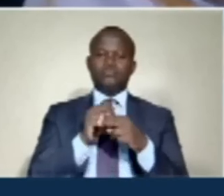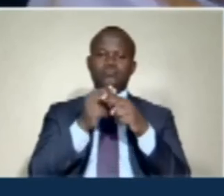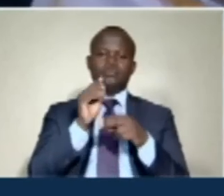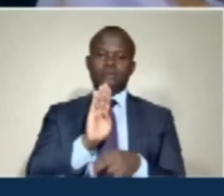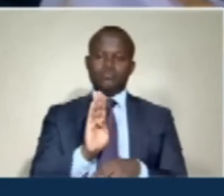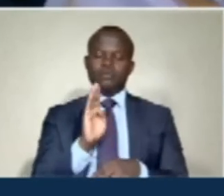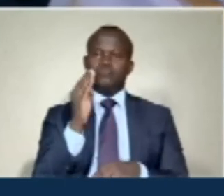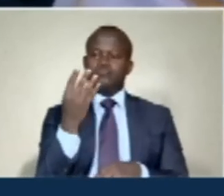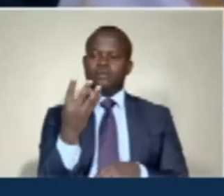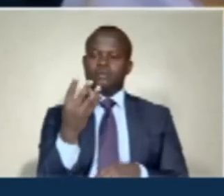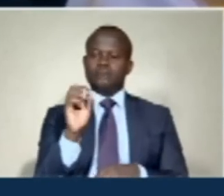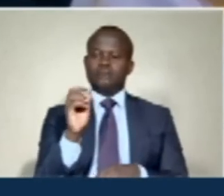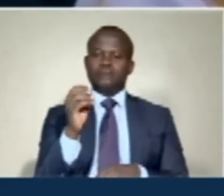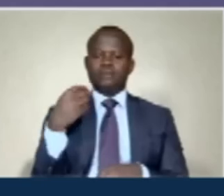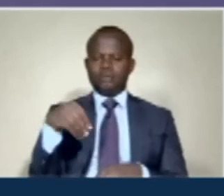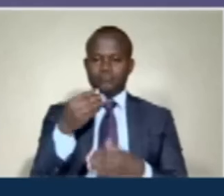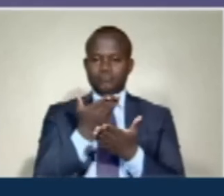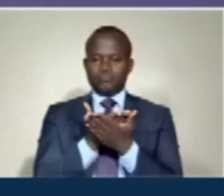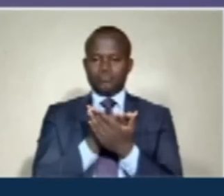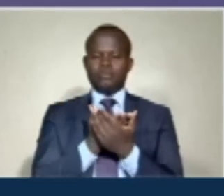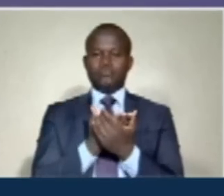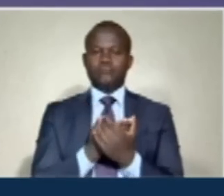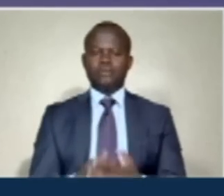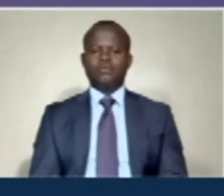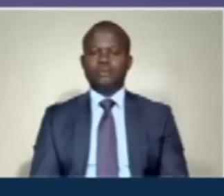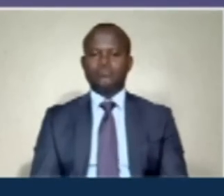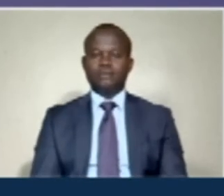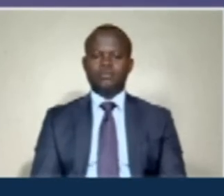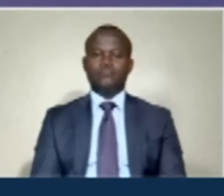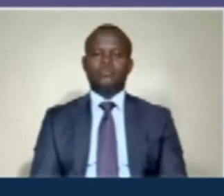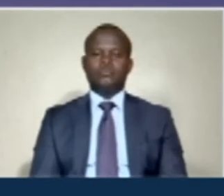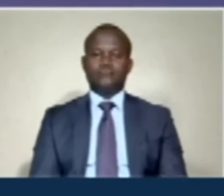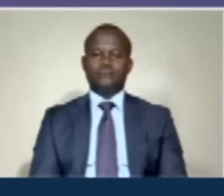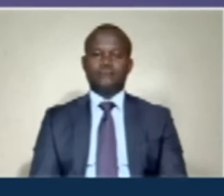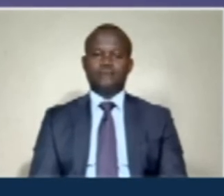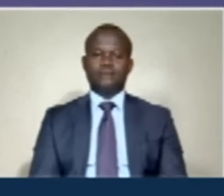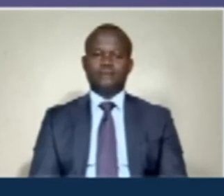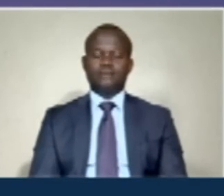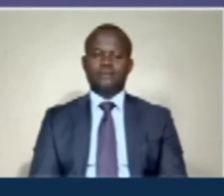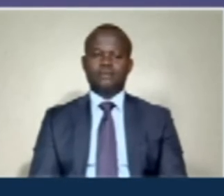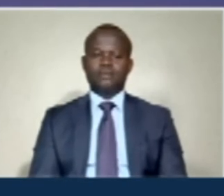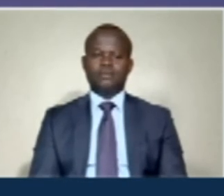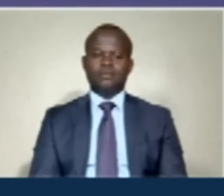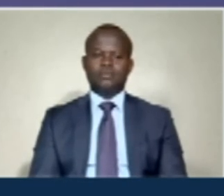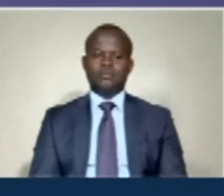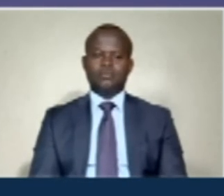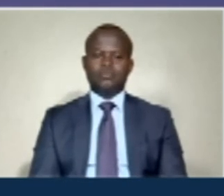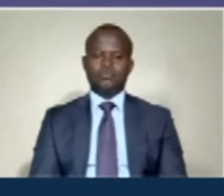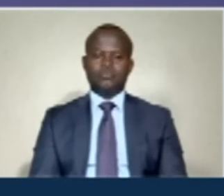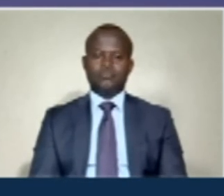400 z'amadolari rwari rwarafashe. Well, it depends on the problem we want to address.